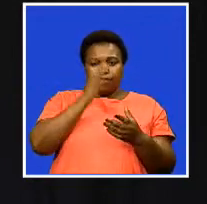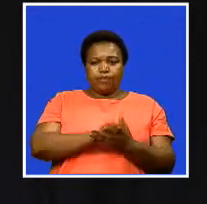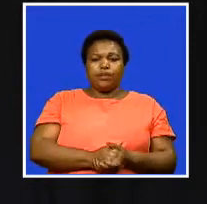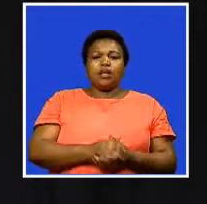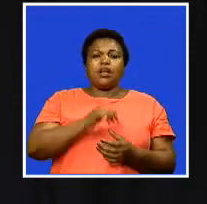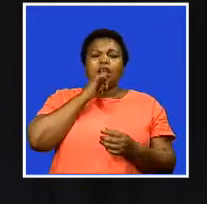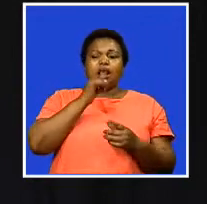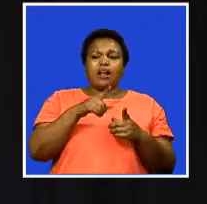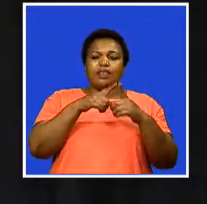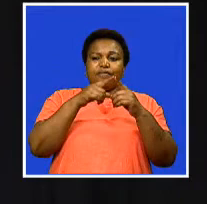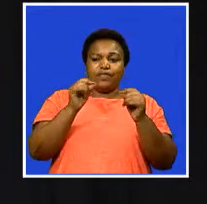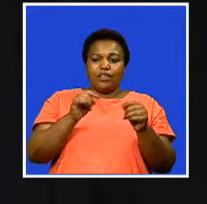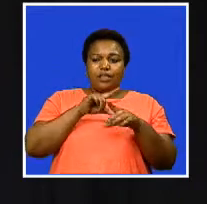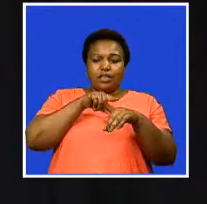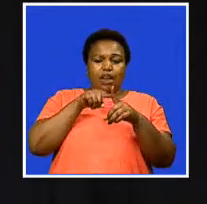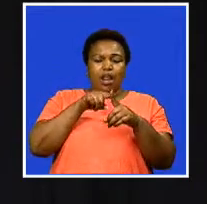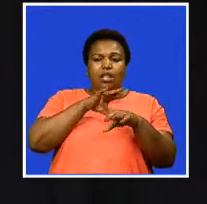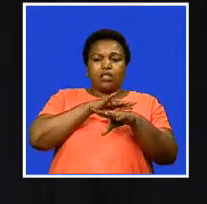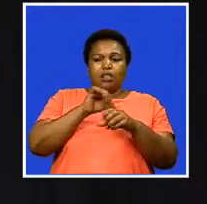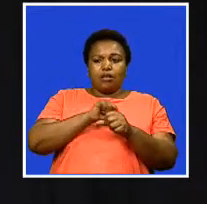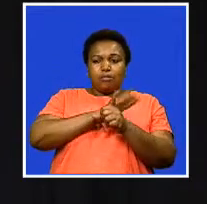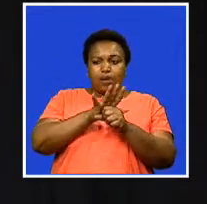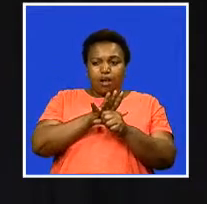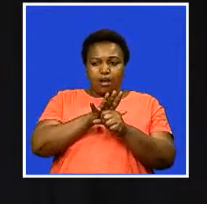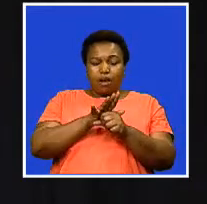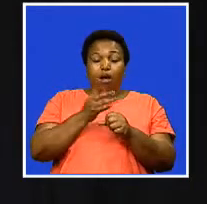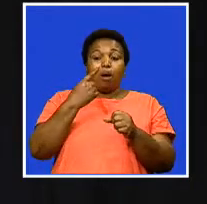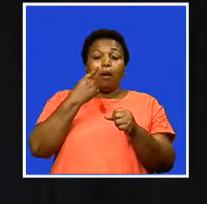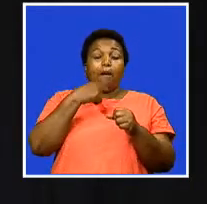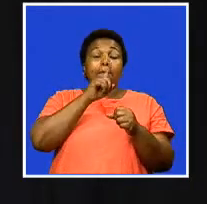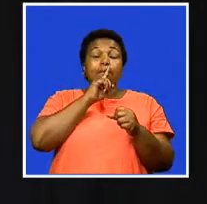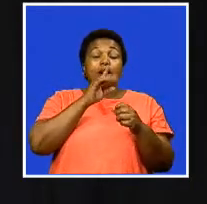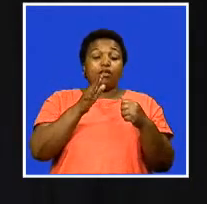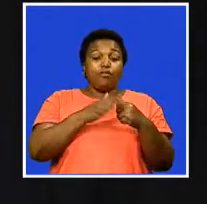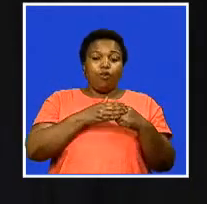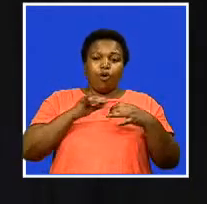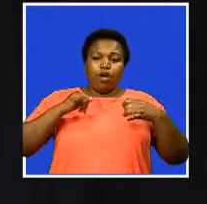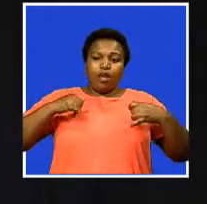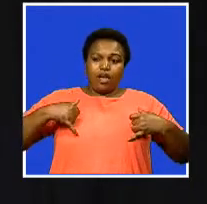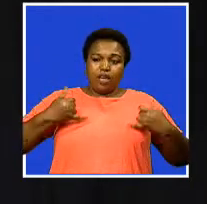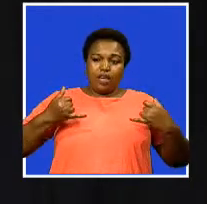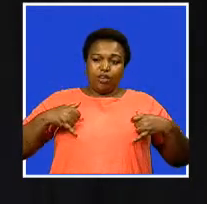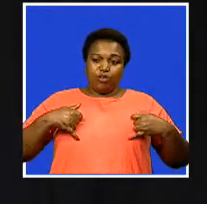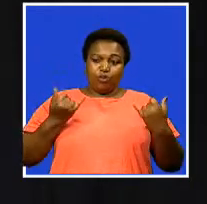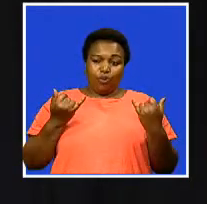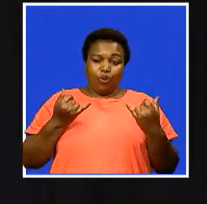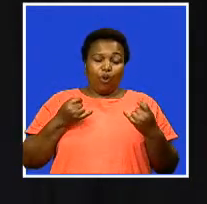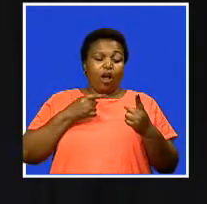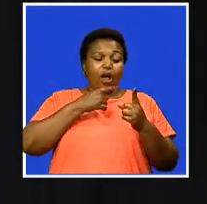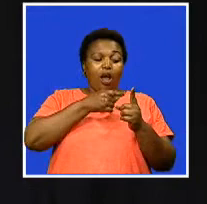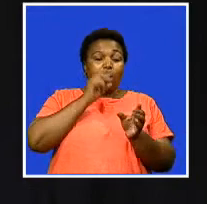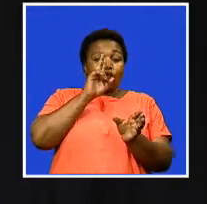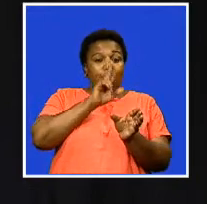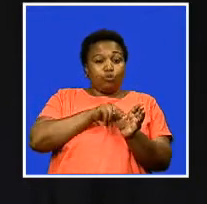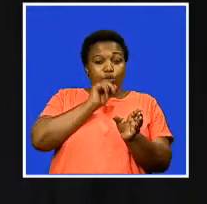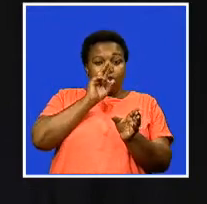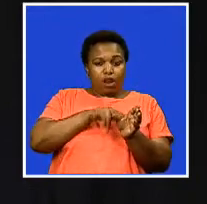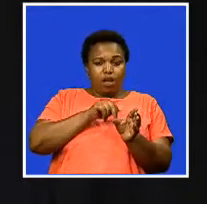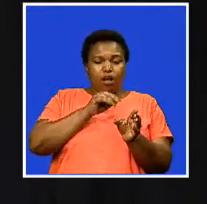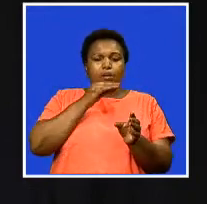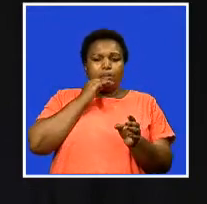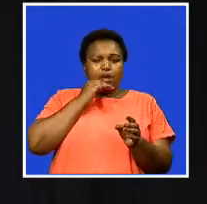ayikapheli i-COVID kodwa-ke kuze ukuthi sikhona lokuthi siku-enjoyelele siku-enjoyako asiku-enjoye